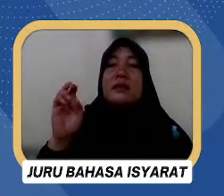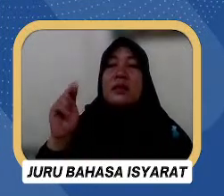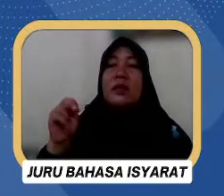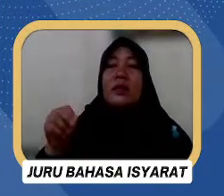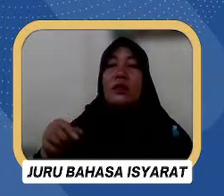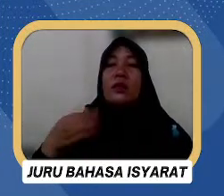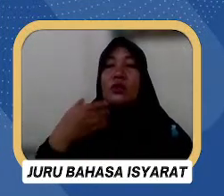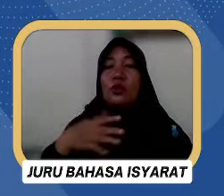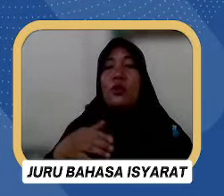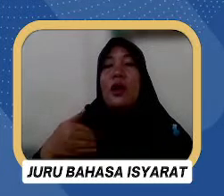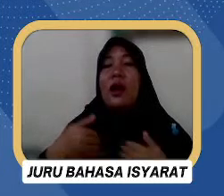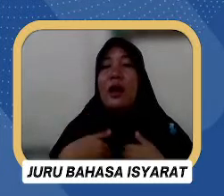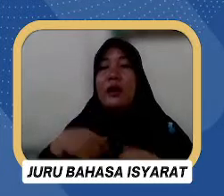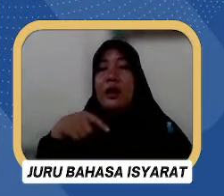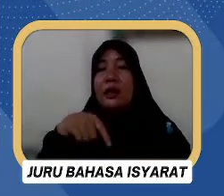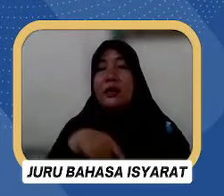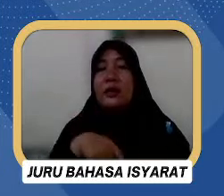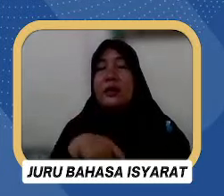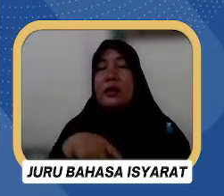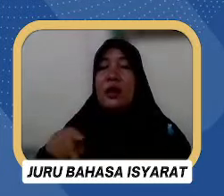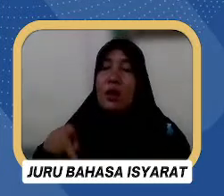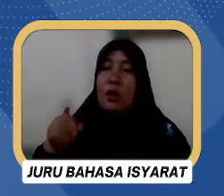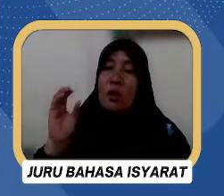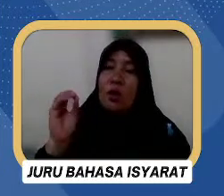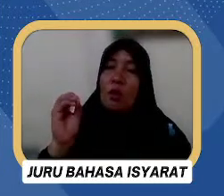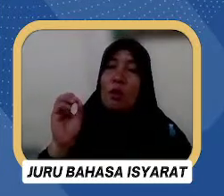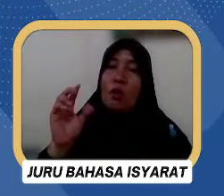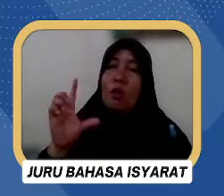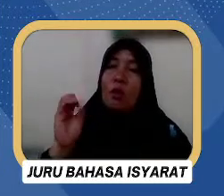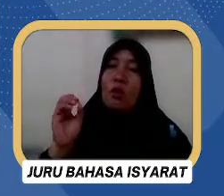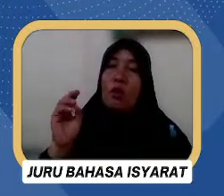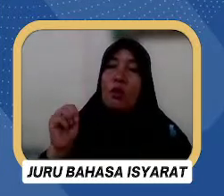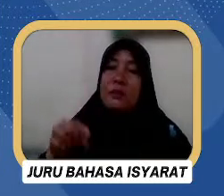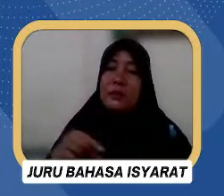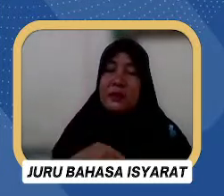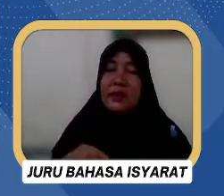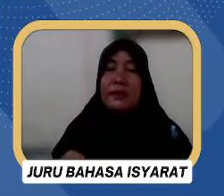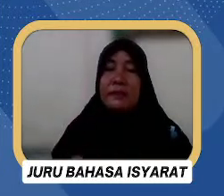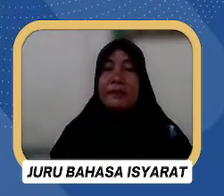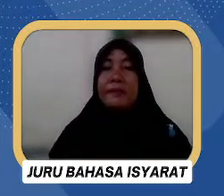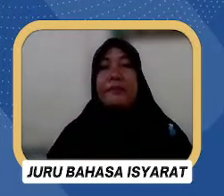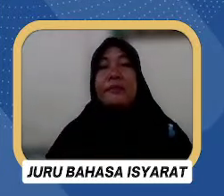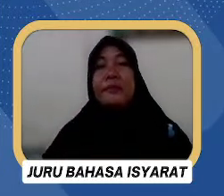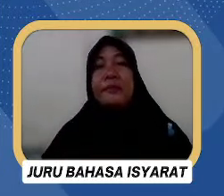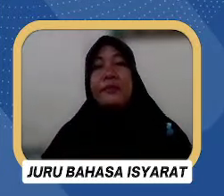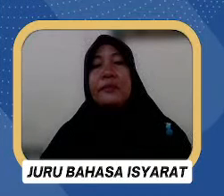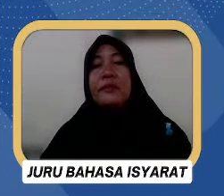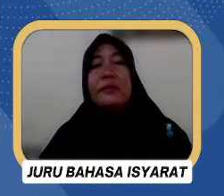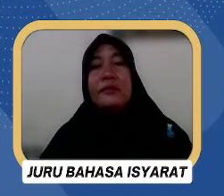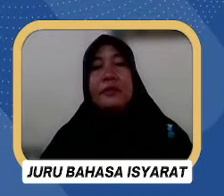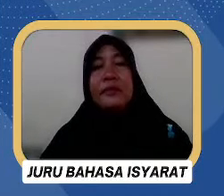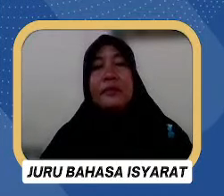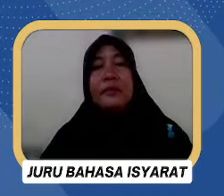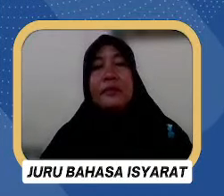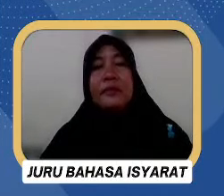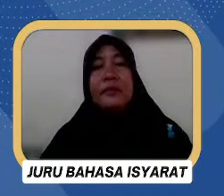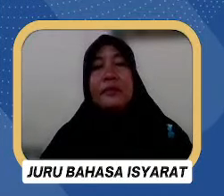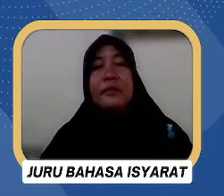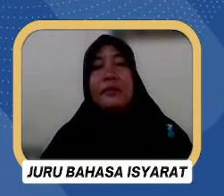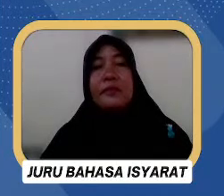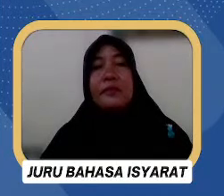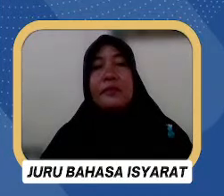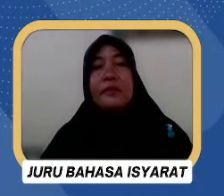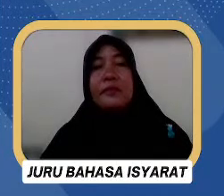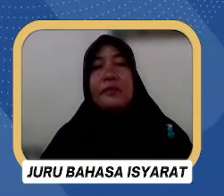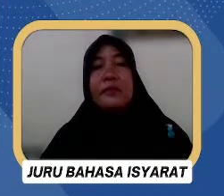dan nanti ya akan mendapatkan sertifikat. Untuk selanjutnya nih, selain ada narasumber dua tadi yang keren-keren